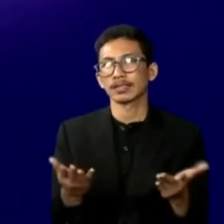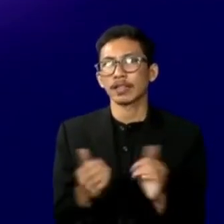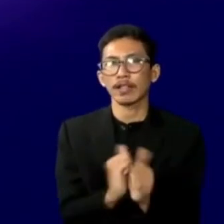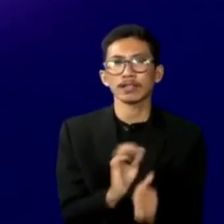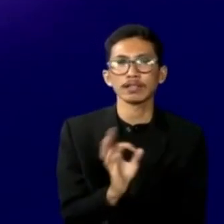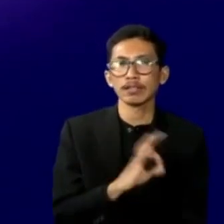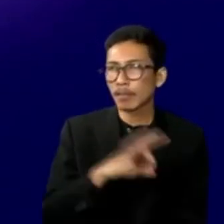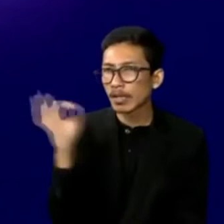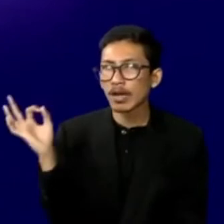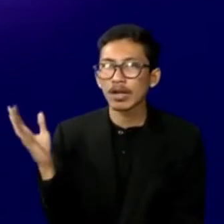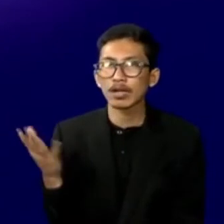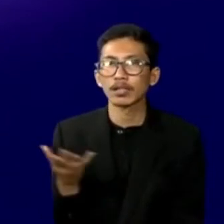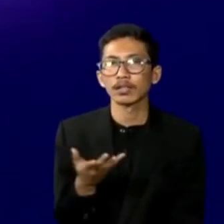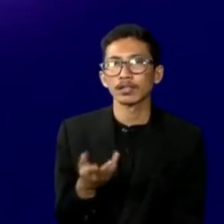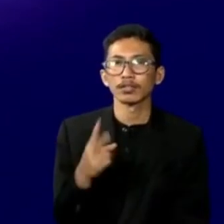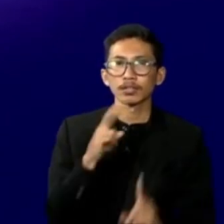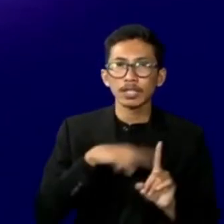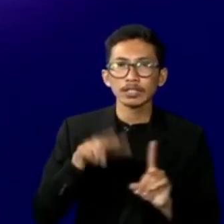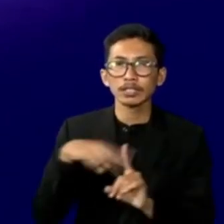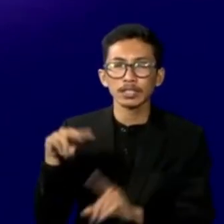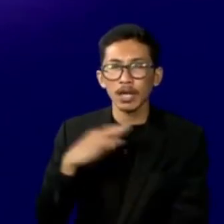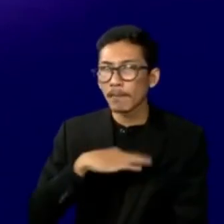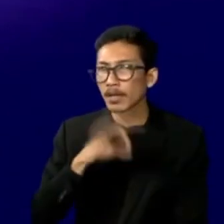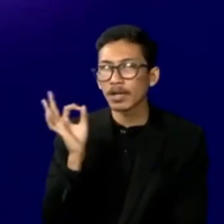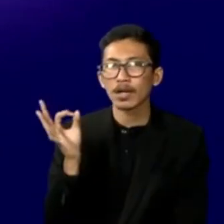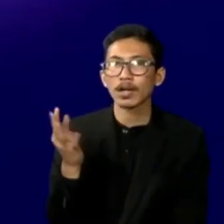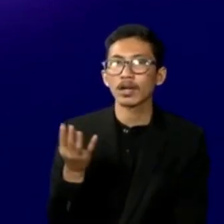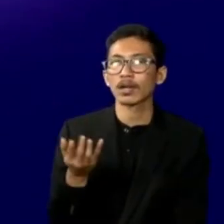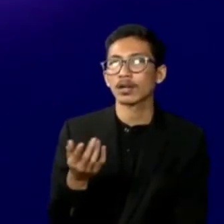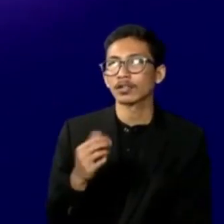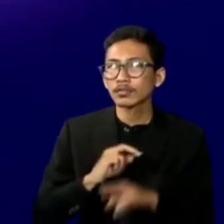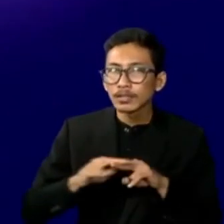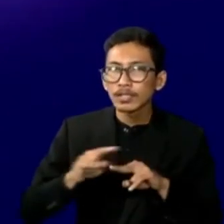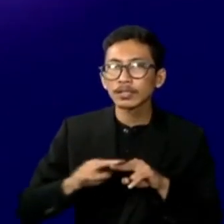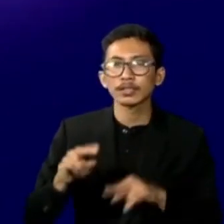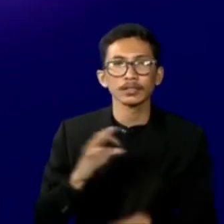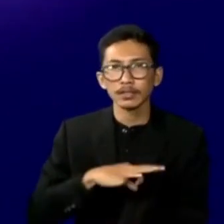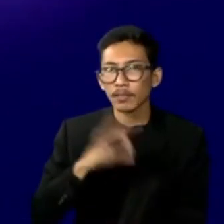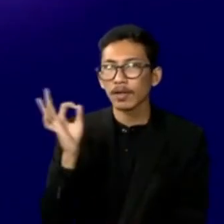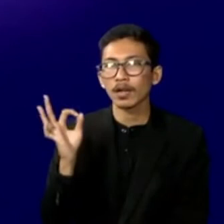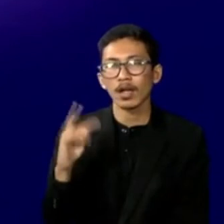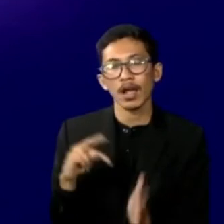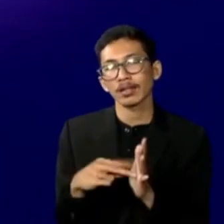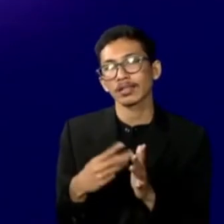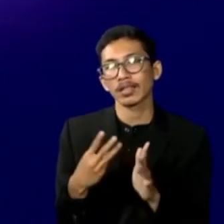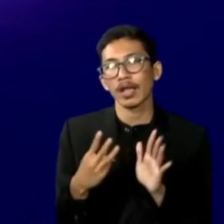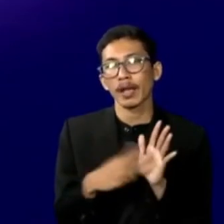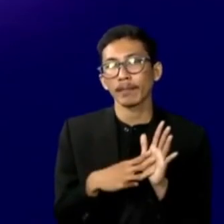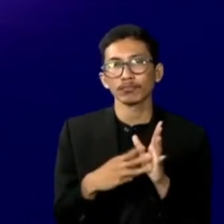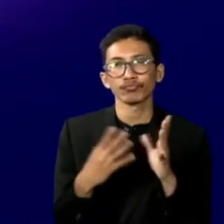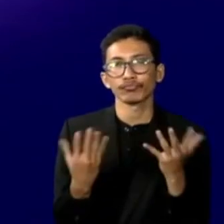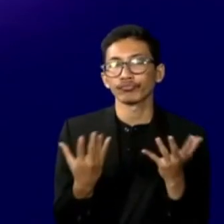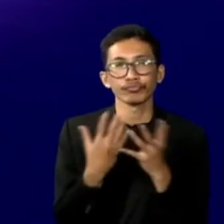testing ataupun penelusuran dan juga penanganan treatment maka bisa jadi kita